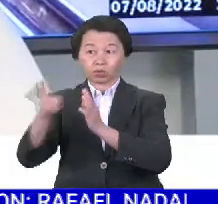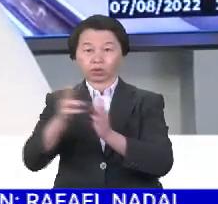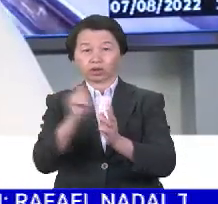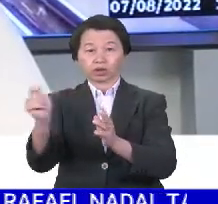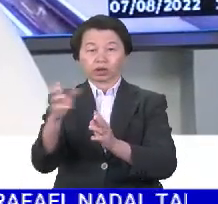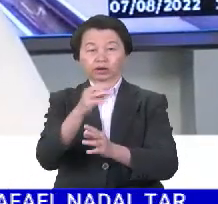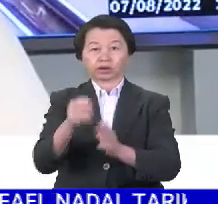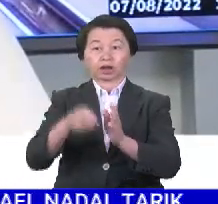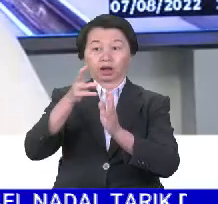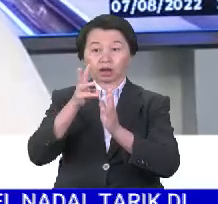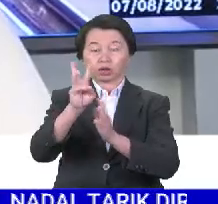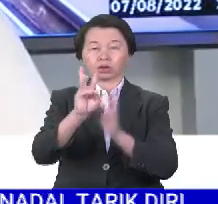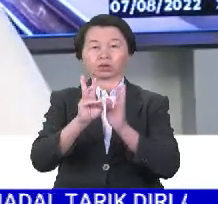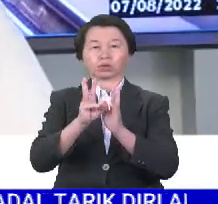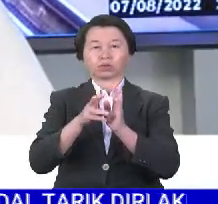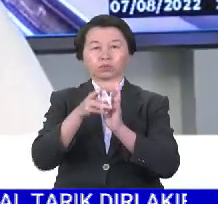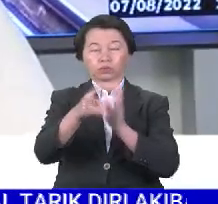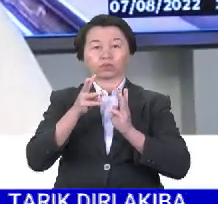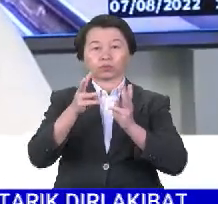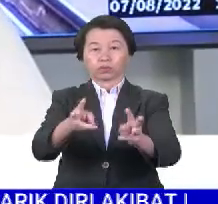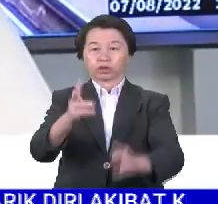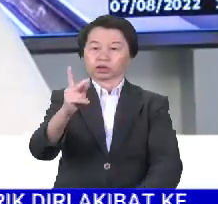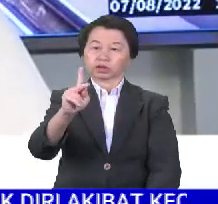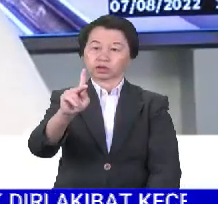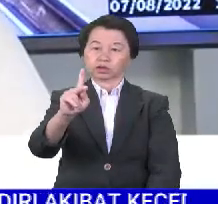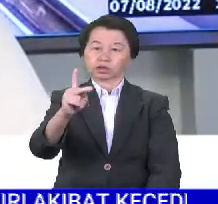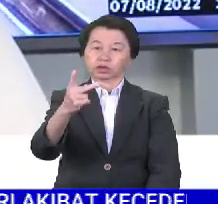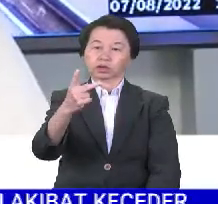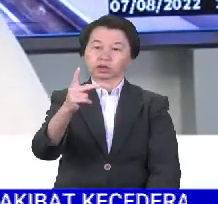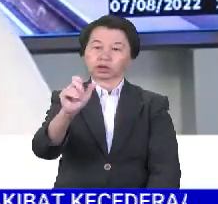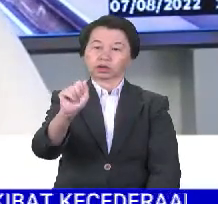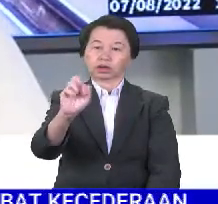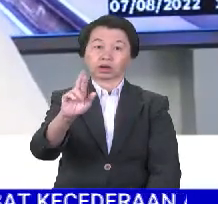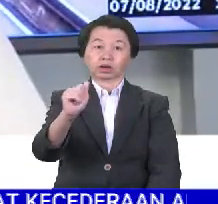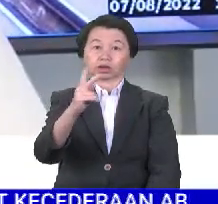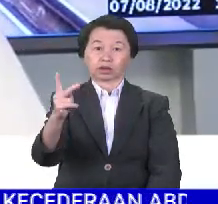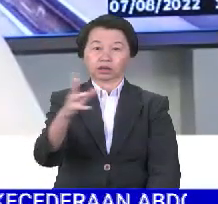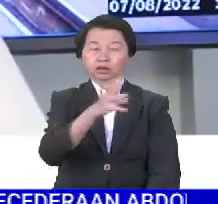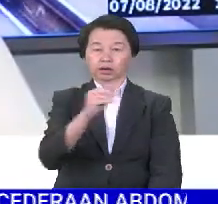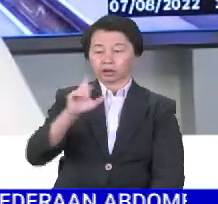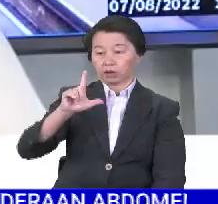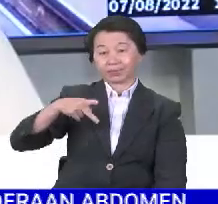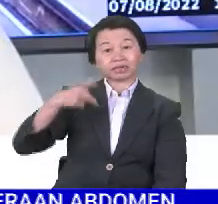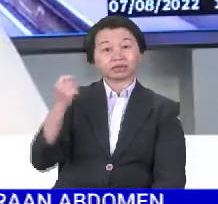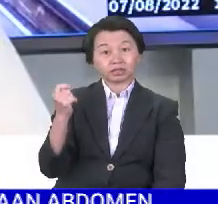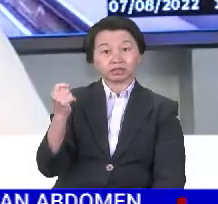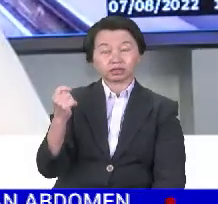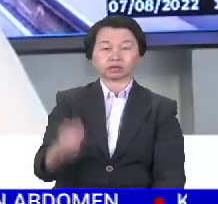Karak bagi pengguna yang akan menggunakan laluan ke arah Pantai Timur. So jadinya